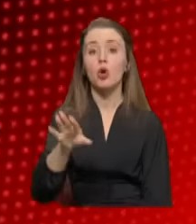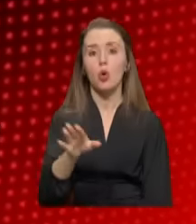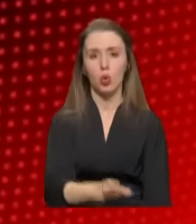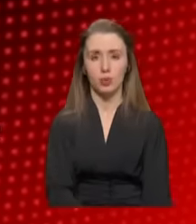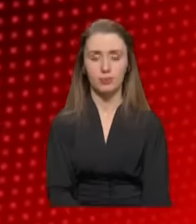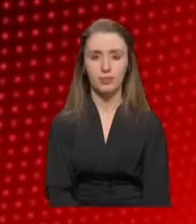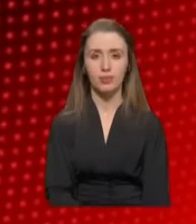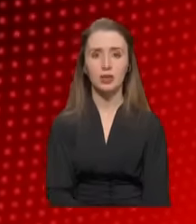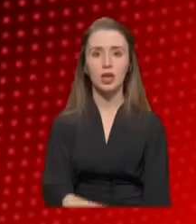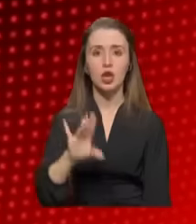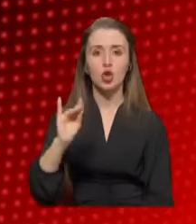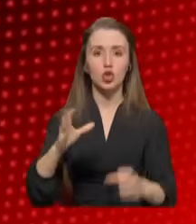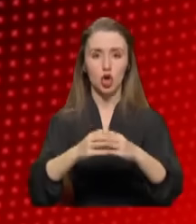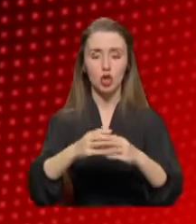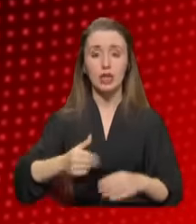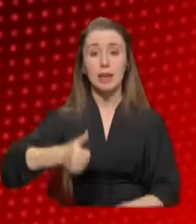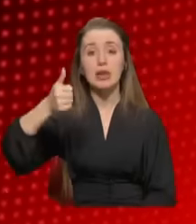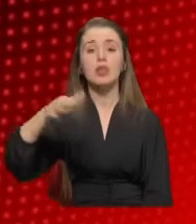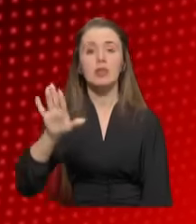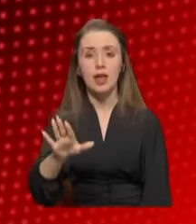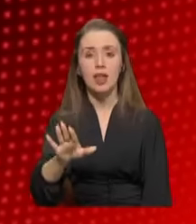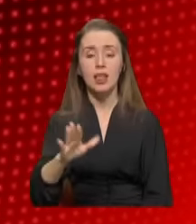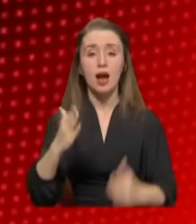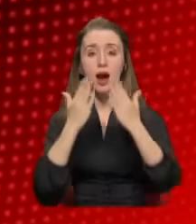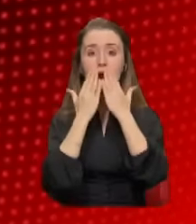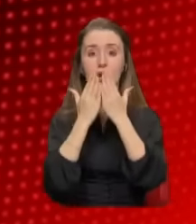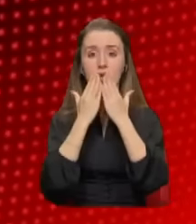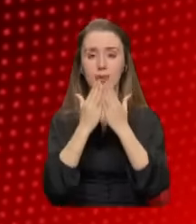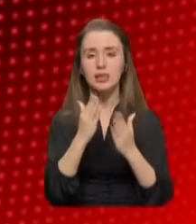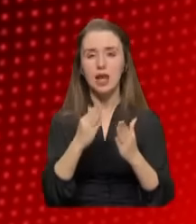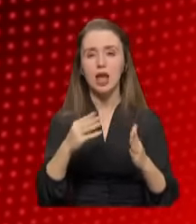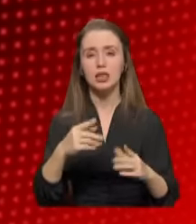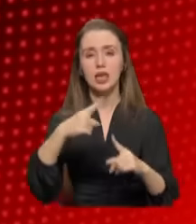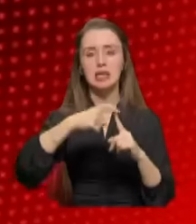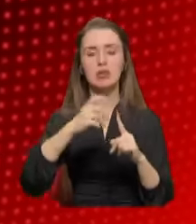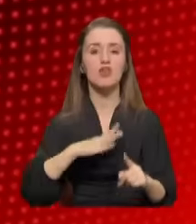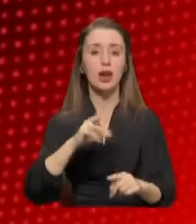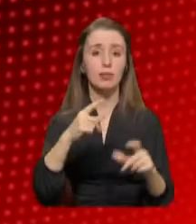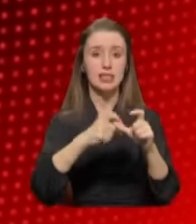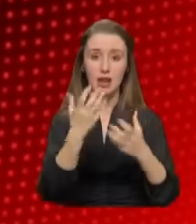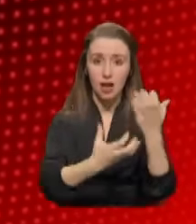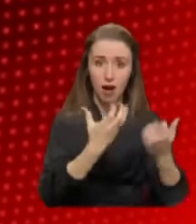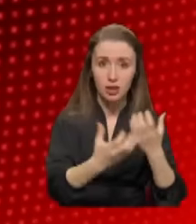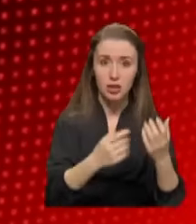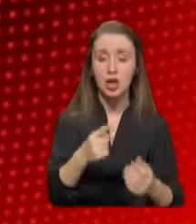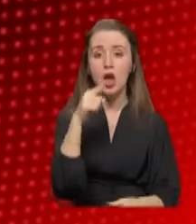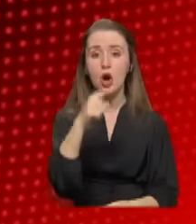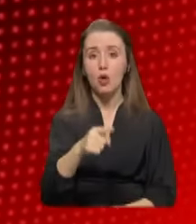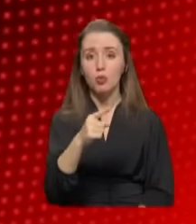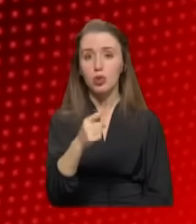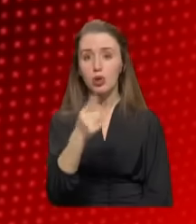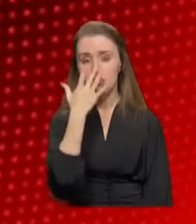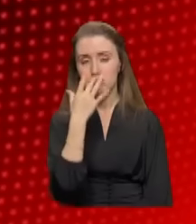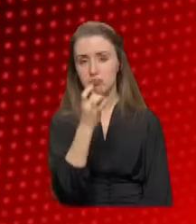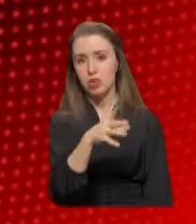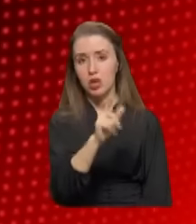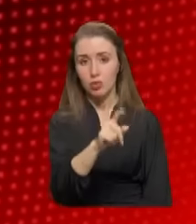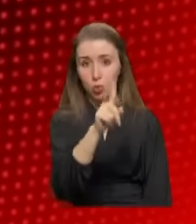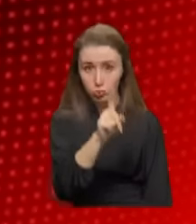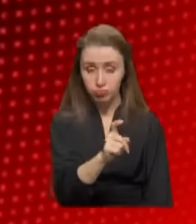yoktur. Ülke Ocakları Başkanı değil, akademisyen kimliği kullanılıyor Sinan Ateş'in. Bu görmezden gelinebilecek bir durum